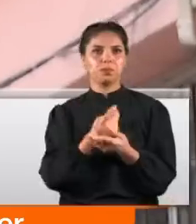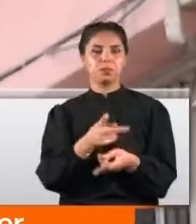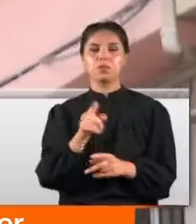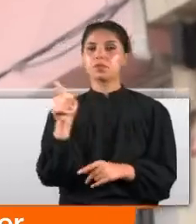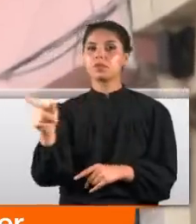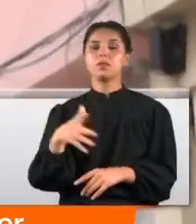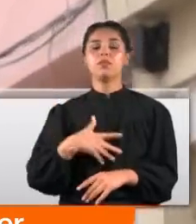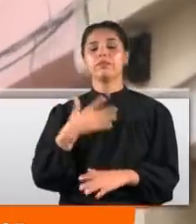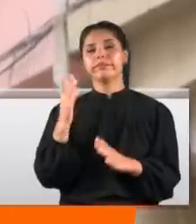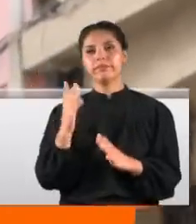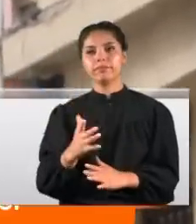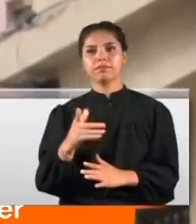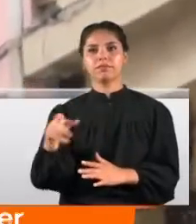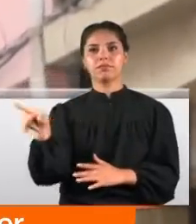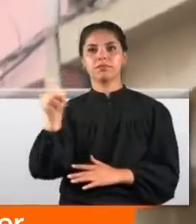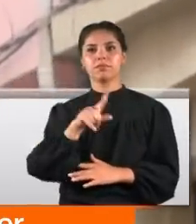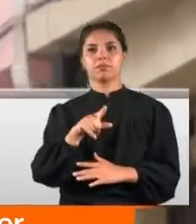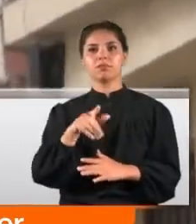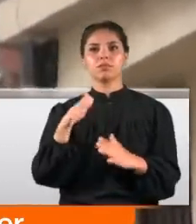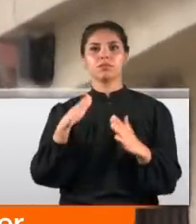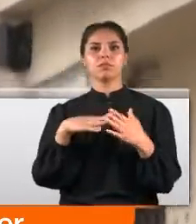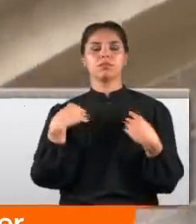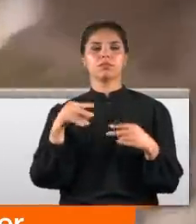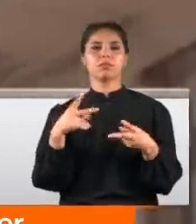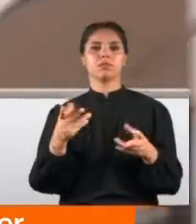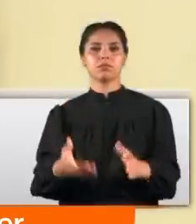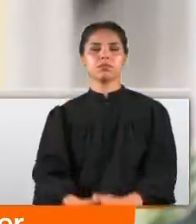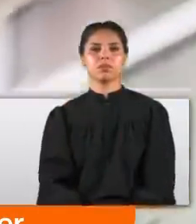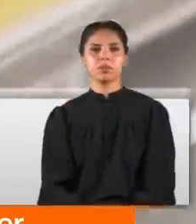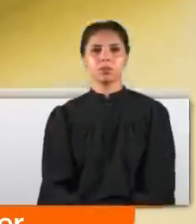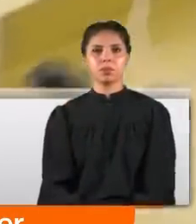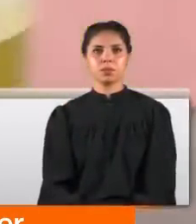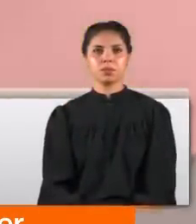siz istemeseniz de tüm mülkün satışı gerçekleşebilir.